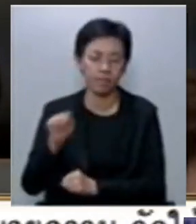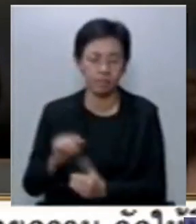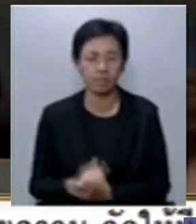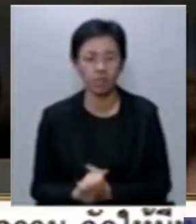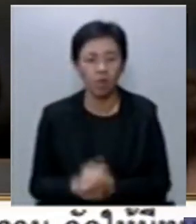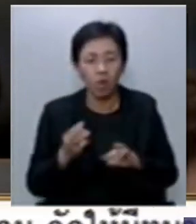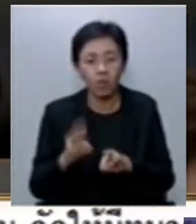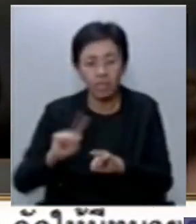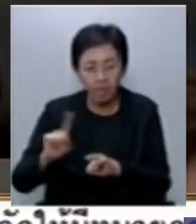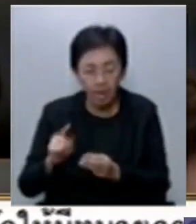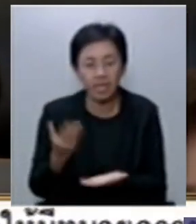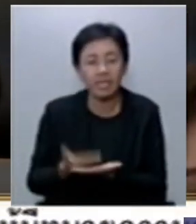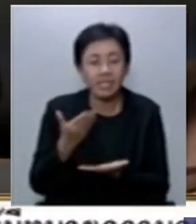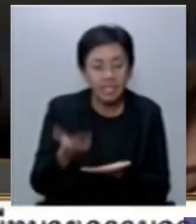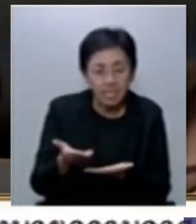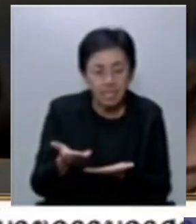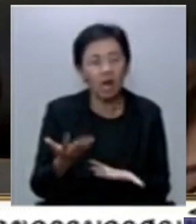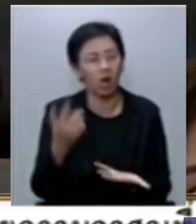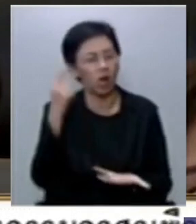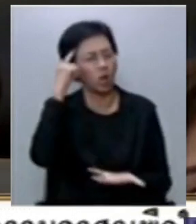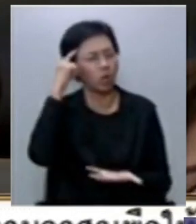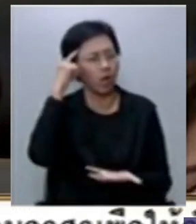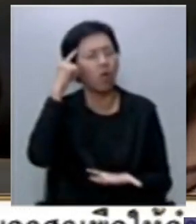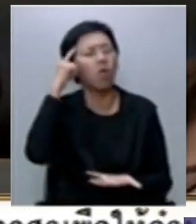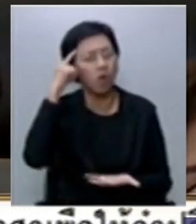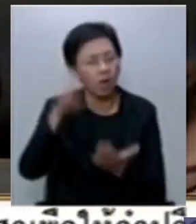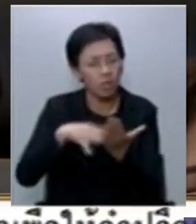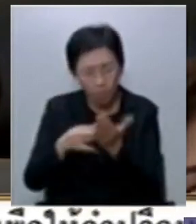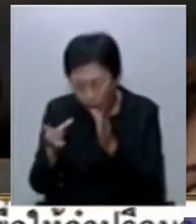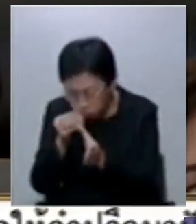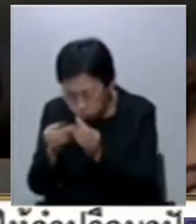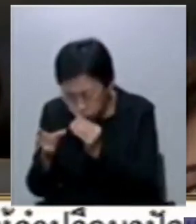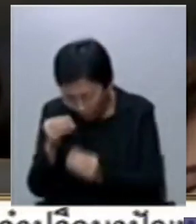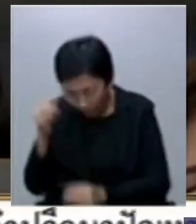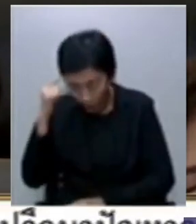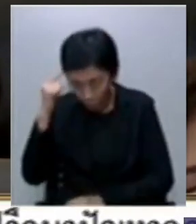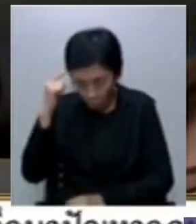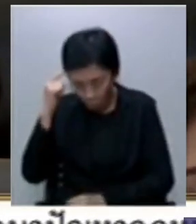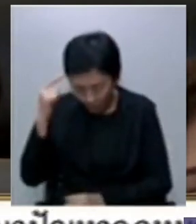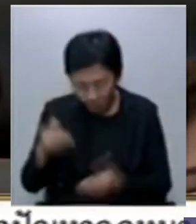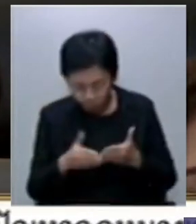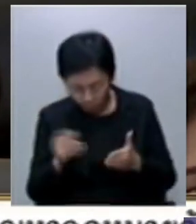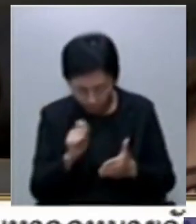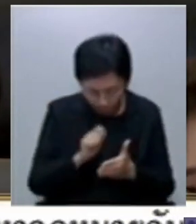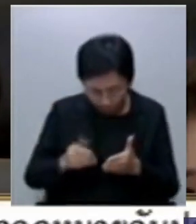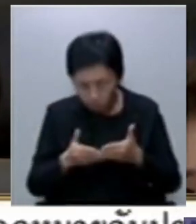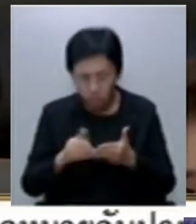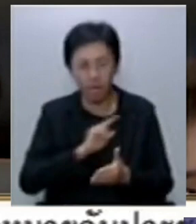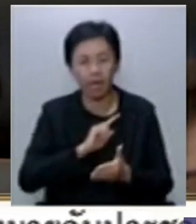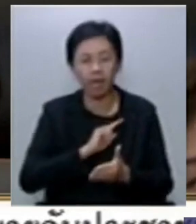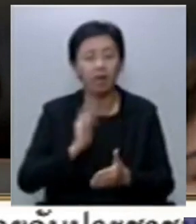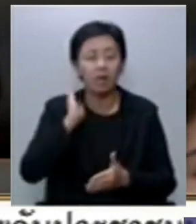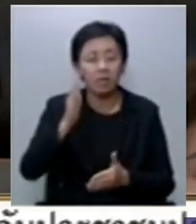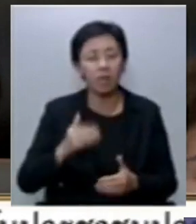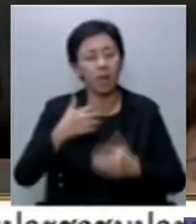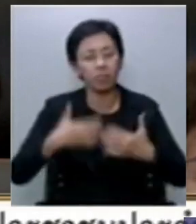การซื้อด้วยนโยบายชดเชยนะครับหรือ offset policy เนี่ยในท้ายที่สุดแล้วเนี่ยก็จะให้ความสามารถให้กับอินโดนีเซียเนี่ยสามาร